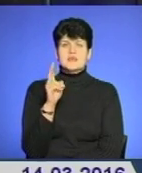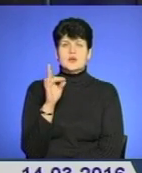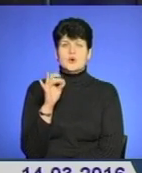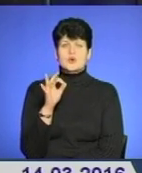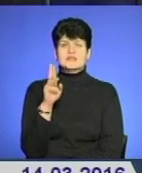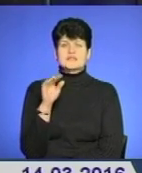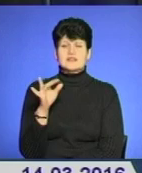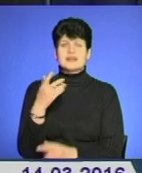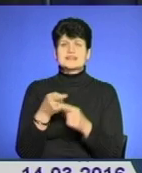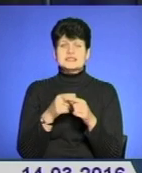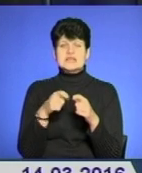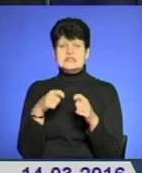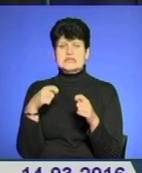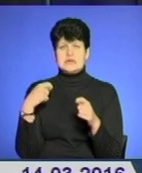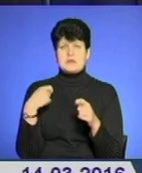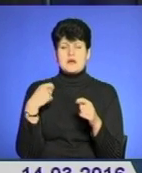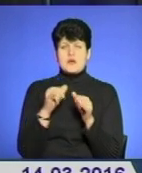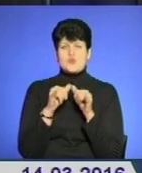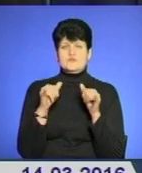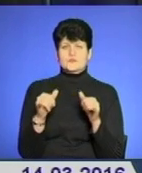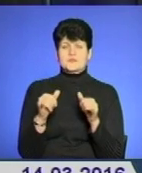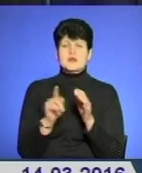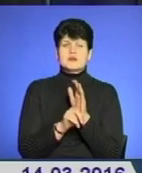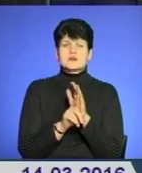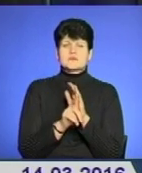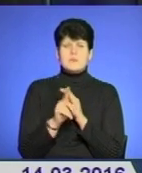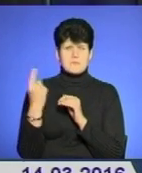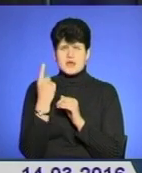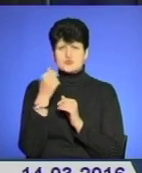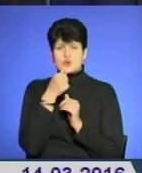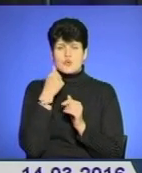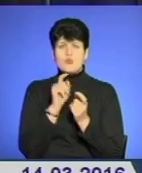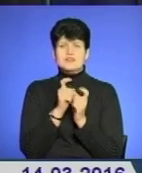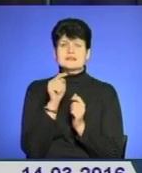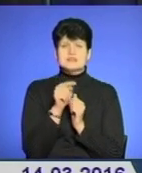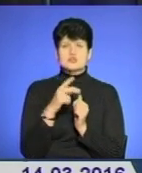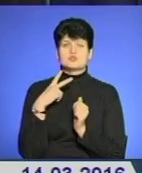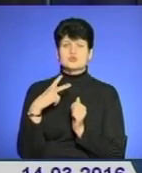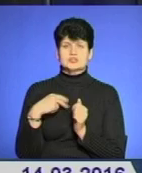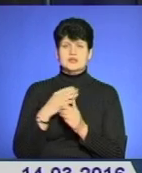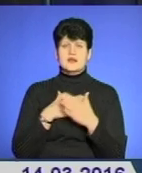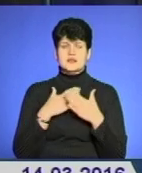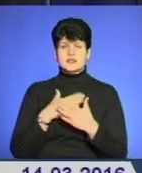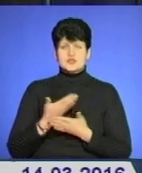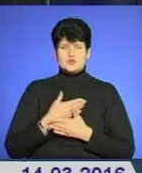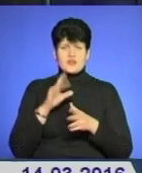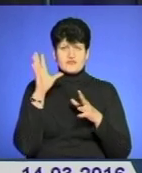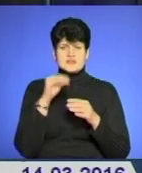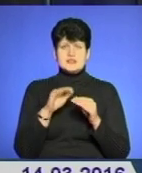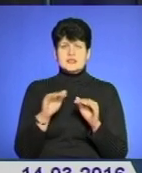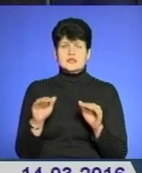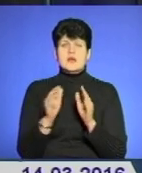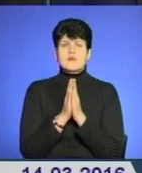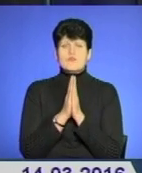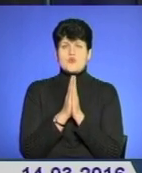Це затримка моторного та психомовного розвитку. З першого її рочку батьки борються за те, щоб донечка раділа життю, як усі діти, і просять